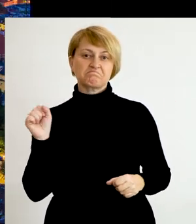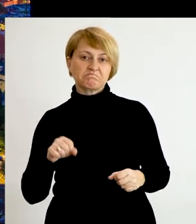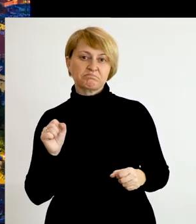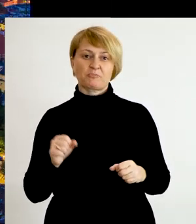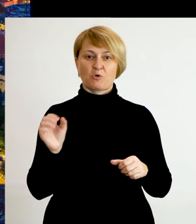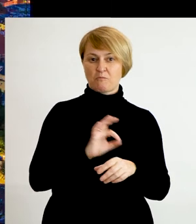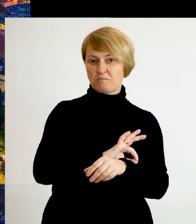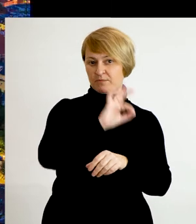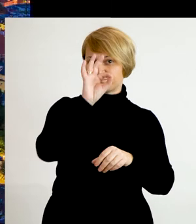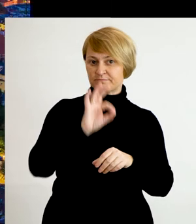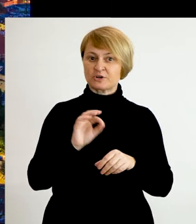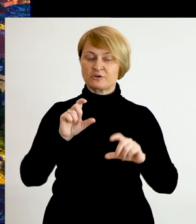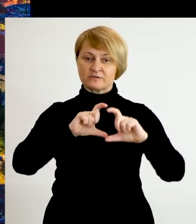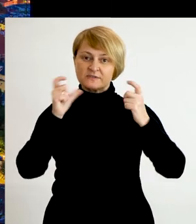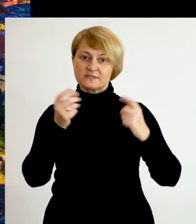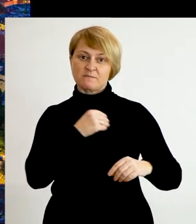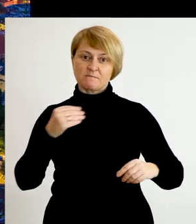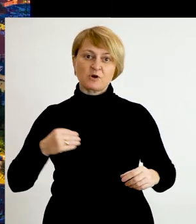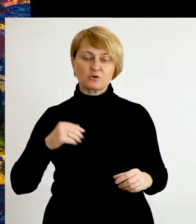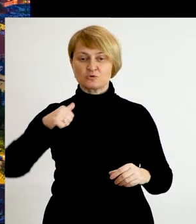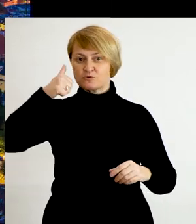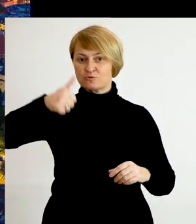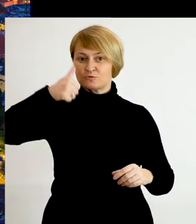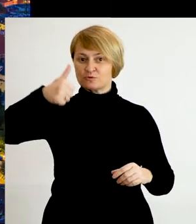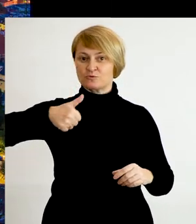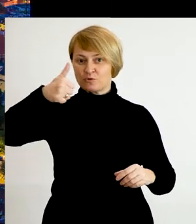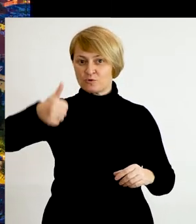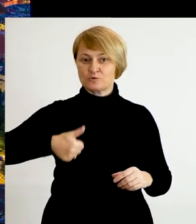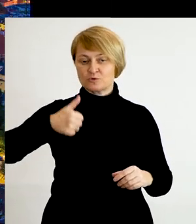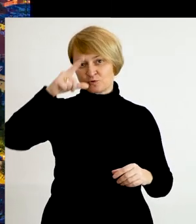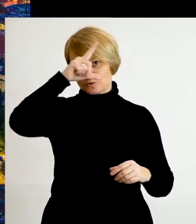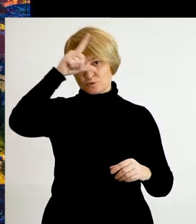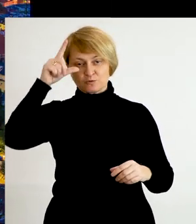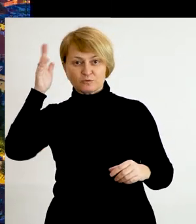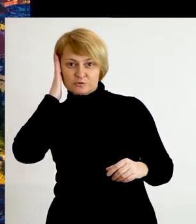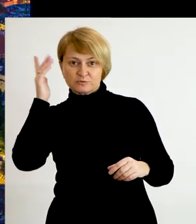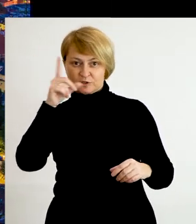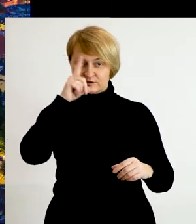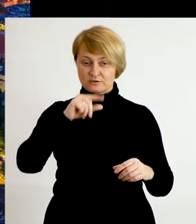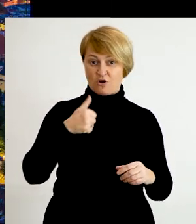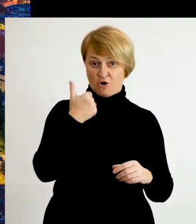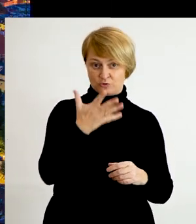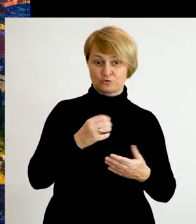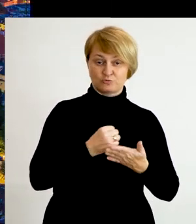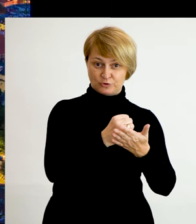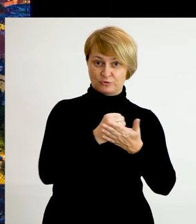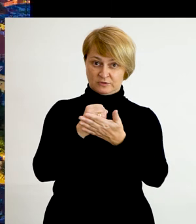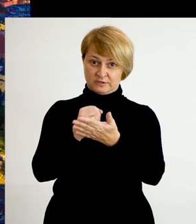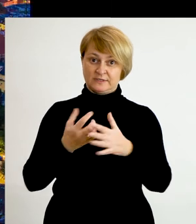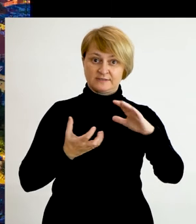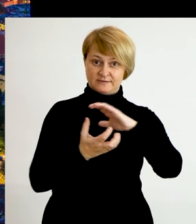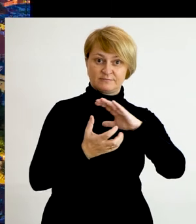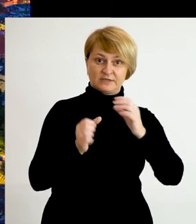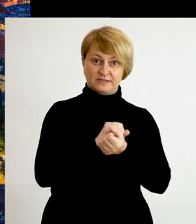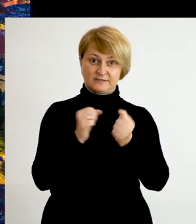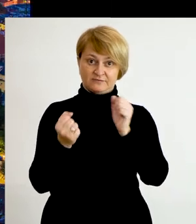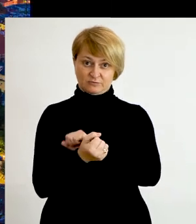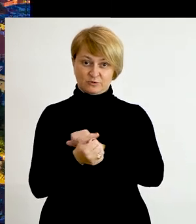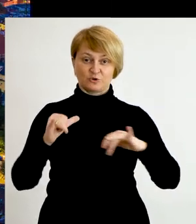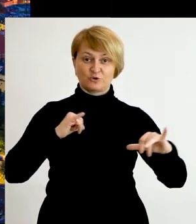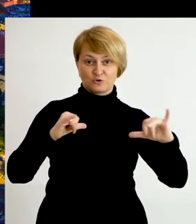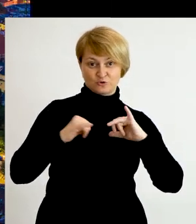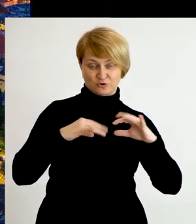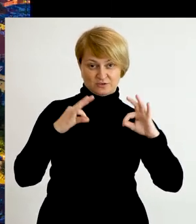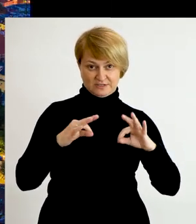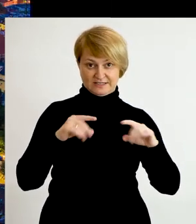Polsce. On cały czas się dzieje, co roku mieszkańcy dostają dotacje na wymianę pieca. Rząd w tej chwili wprowadza podobny program, więc